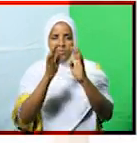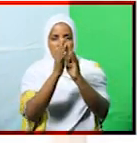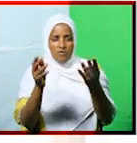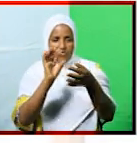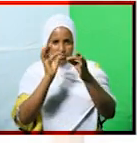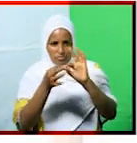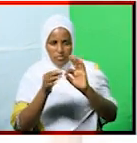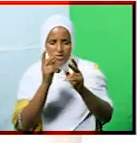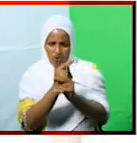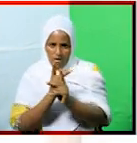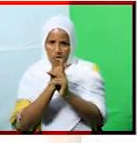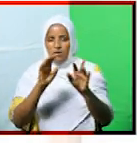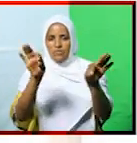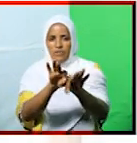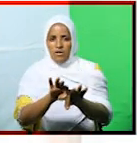ካነሳናቸው የስህተት ትምህርቶች